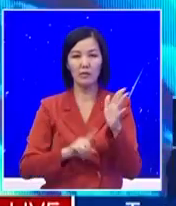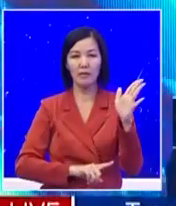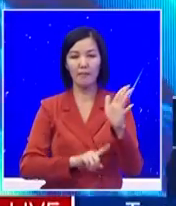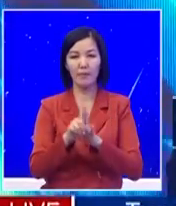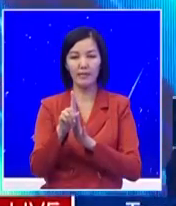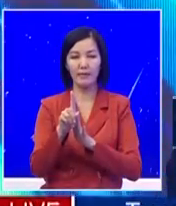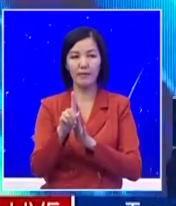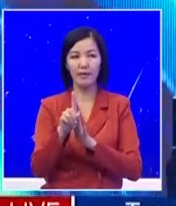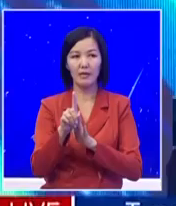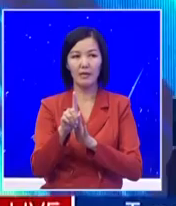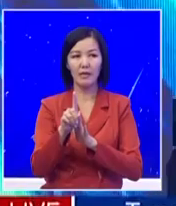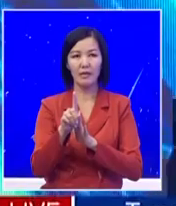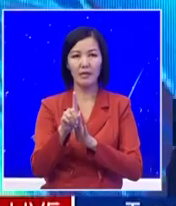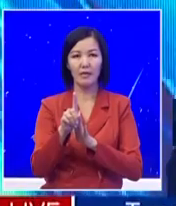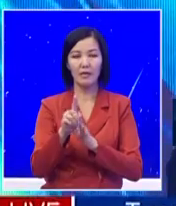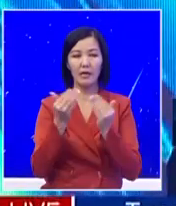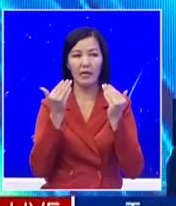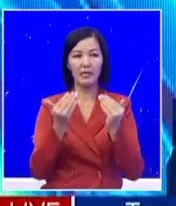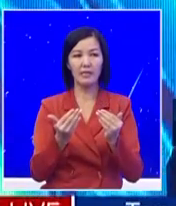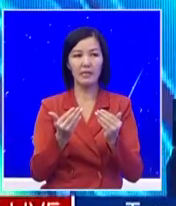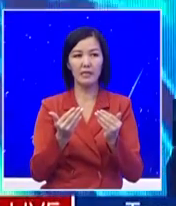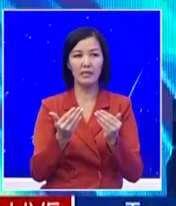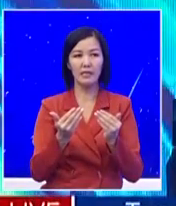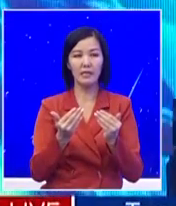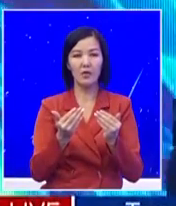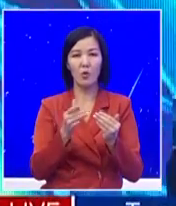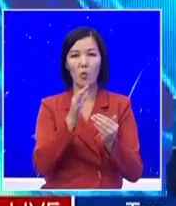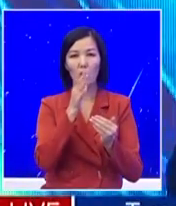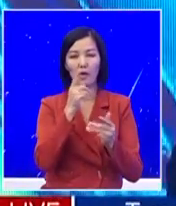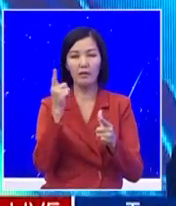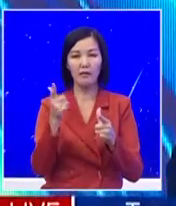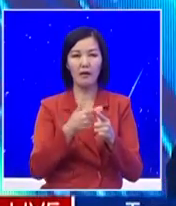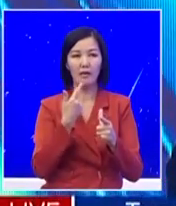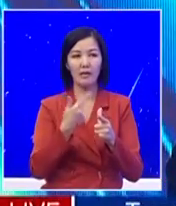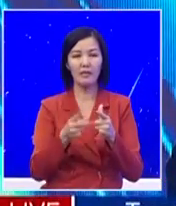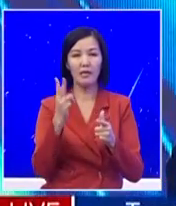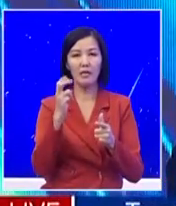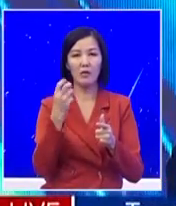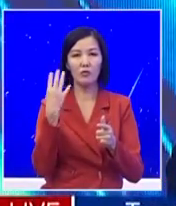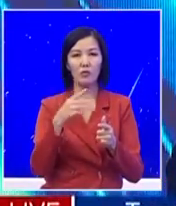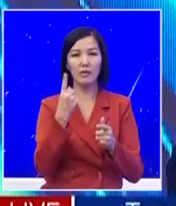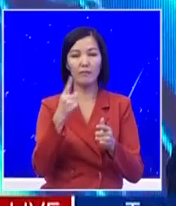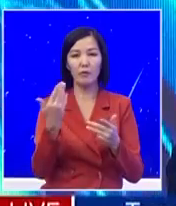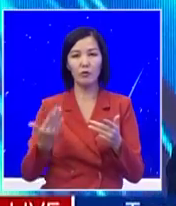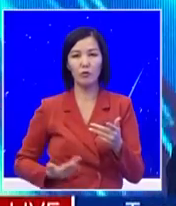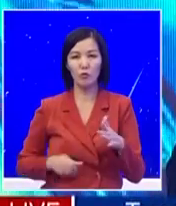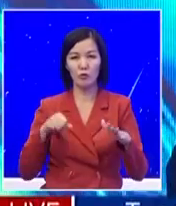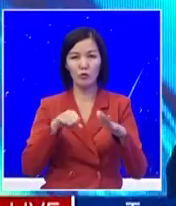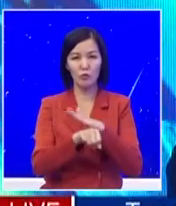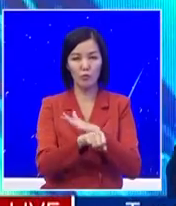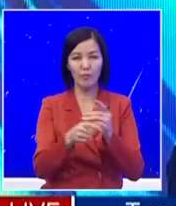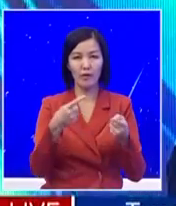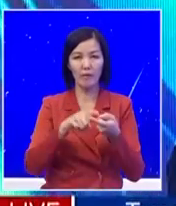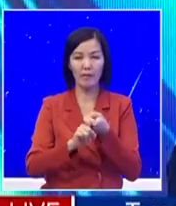енгізілгеннен бастап 5-ші тамызға дейінгі аралықта 241 тұрмыстық зорлық-зомбылықпен